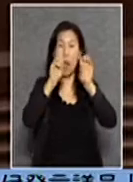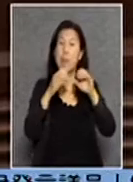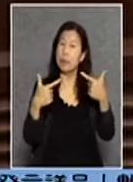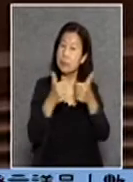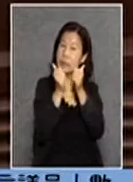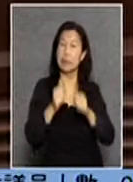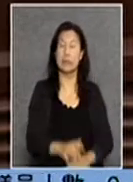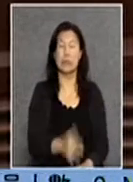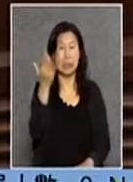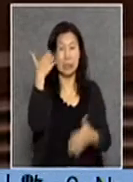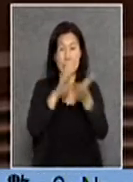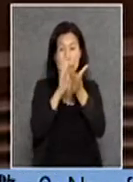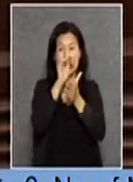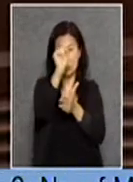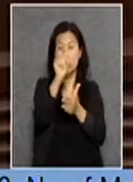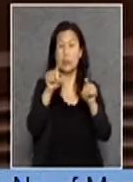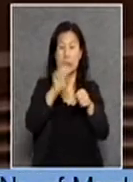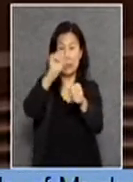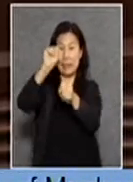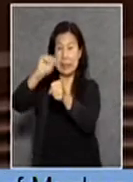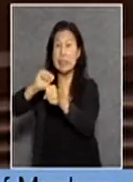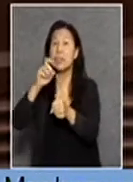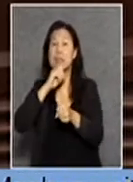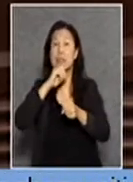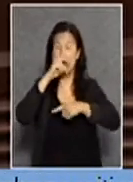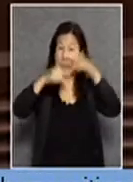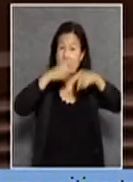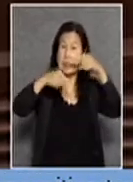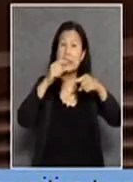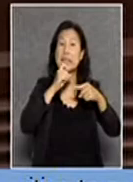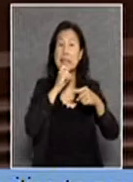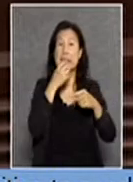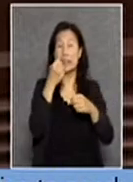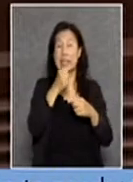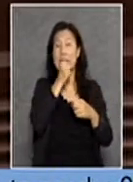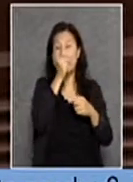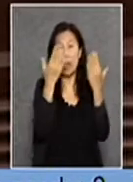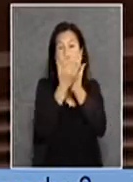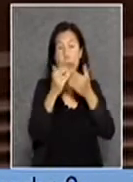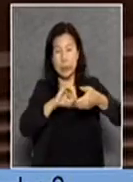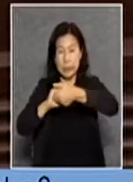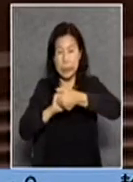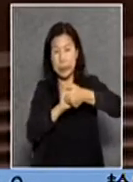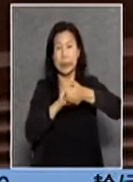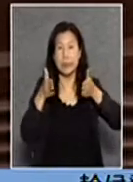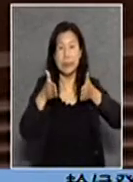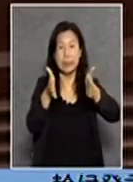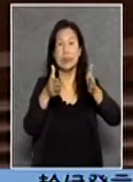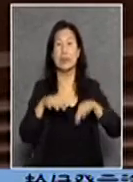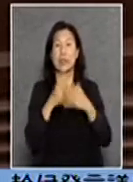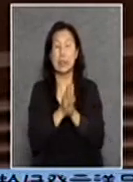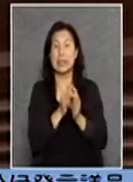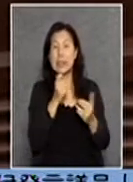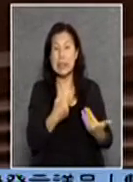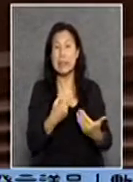為這樣過去十年一直是增加不同的溝通的和傳媒之間互動的渠道。此外亦都是單以新